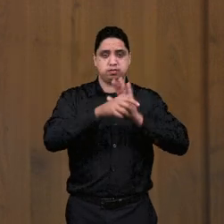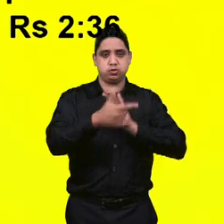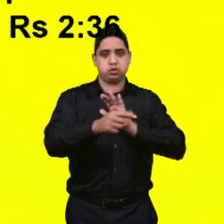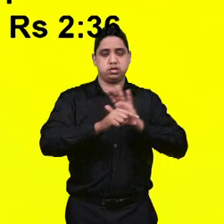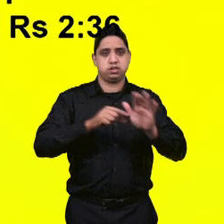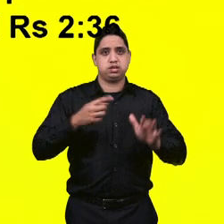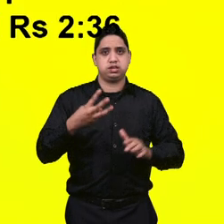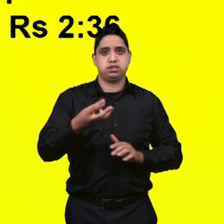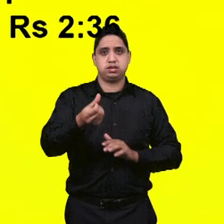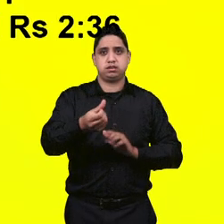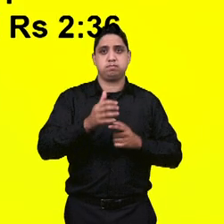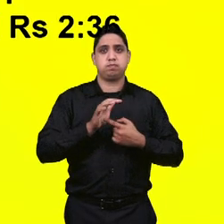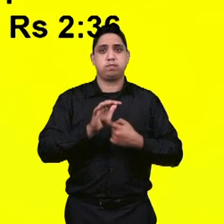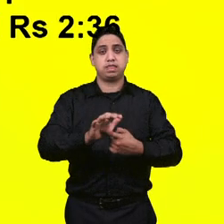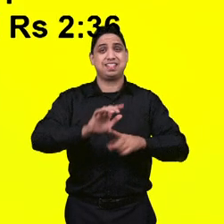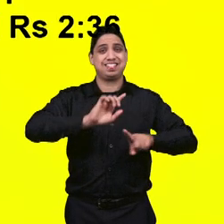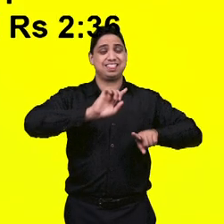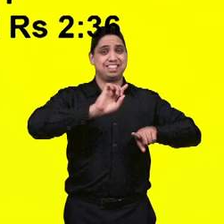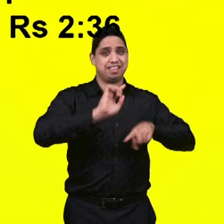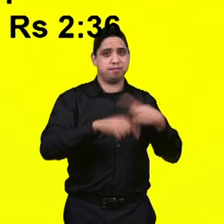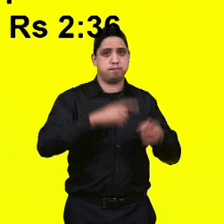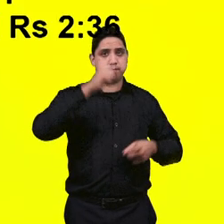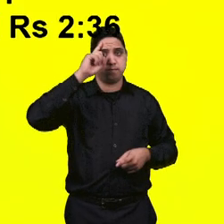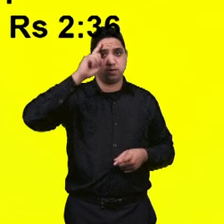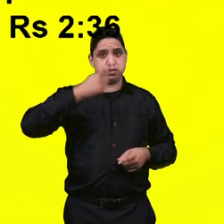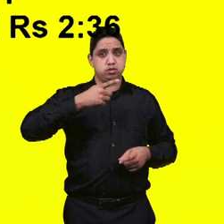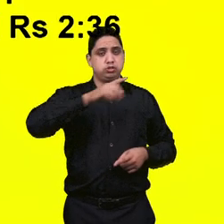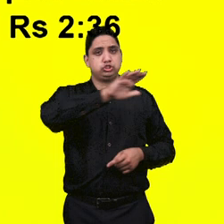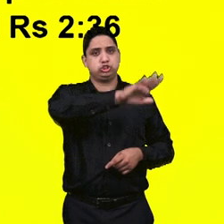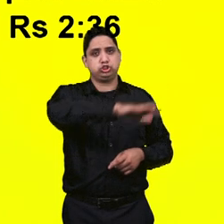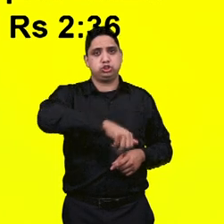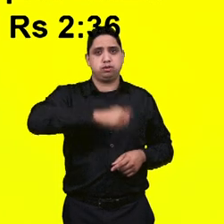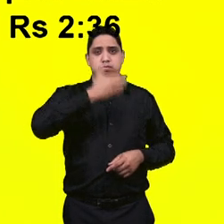le roi envoyé, il a appelé à Siméi, il a dit: